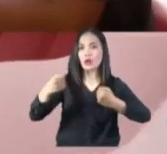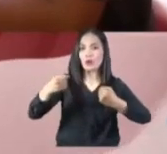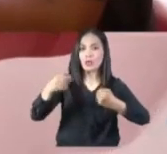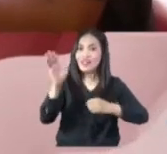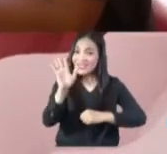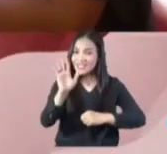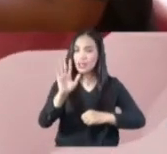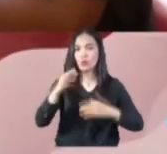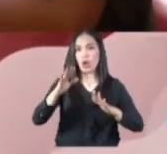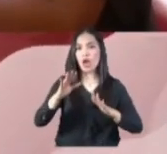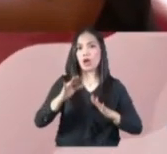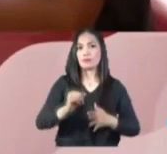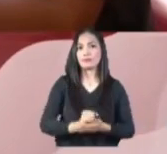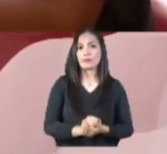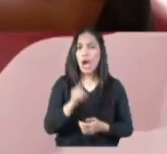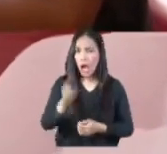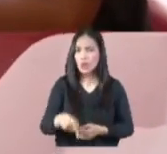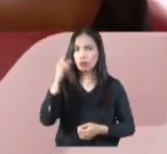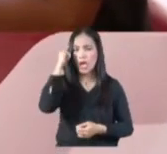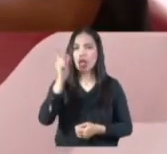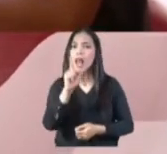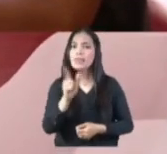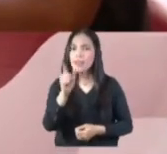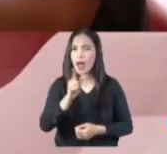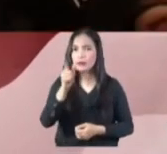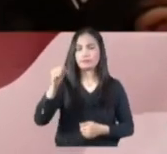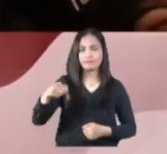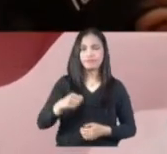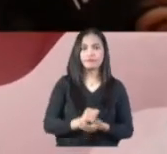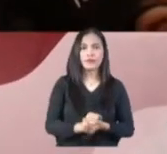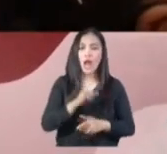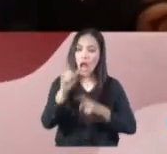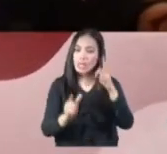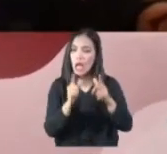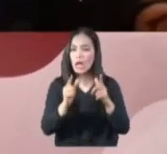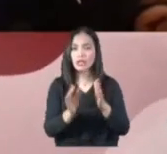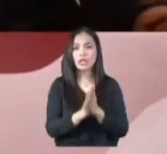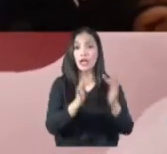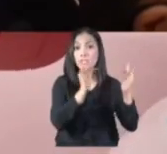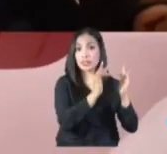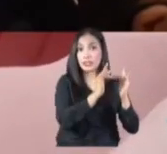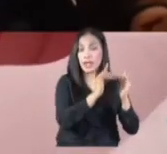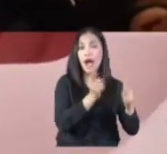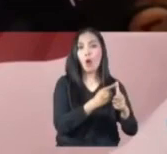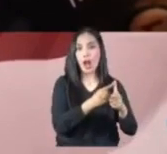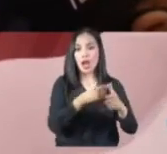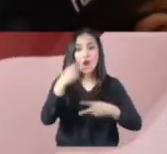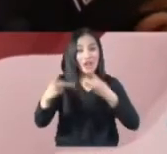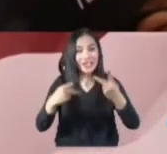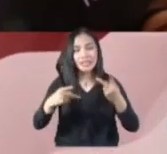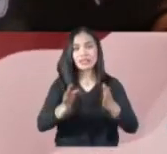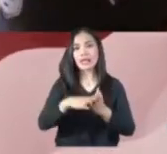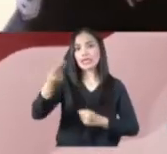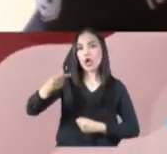jarak jauh hanya begini misalnya jadi dengan adanya pelatihan-pelatihan disiapkan melalui media daring yang dikoordinasi Olivia